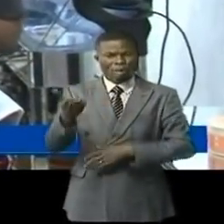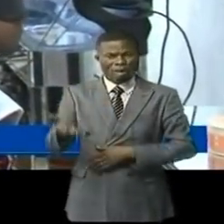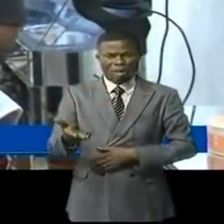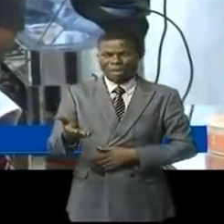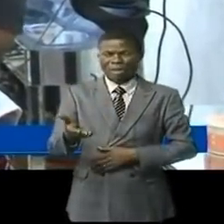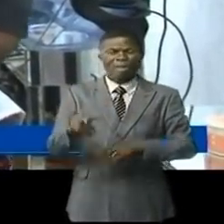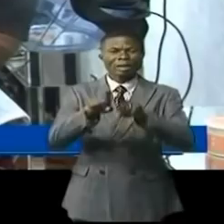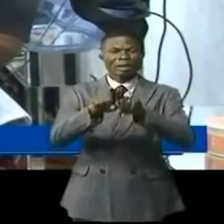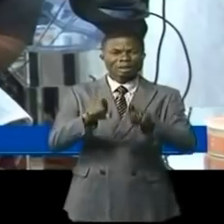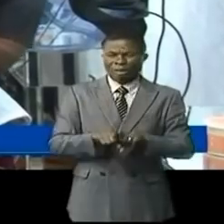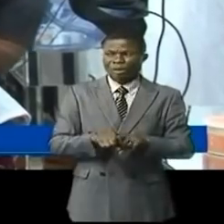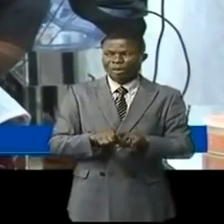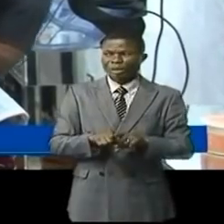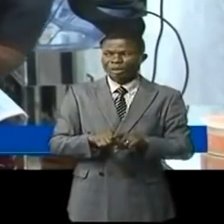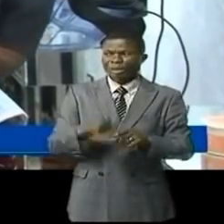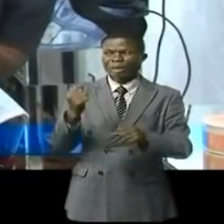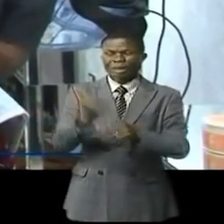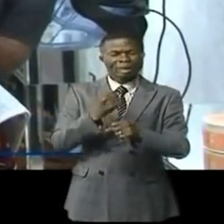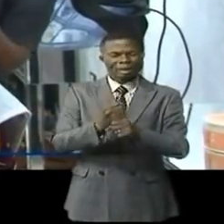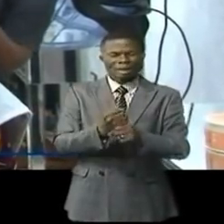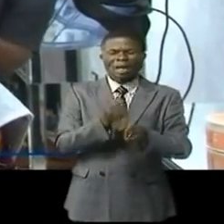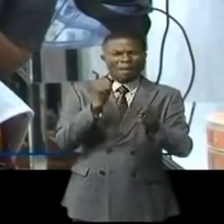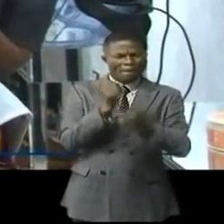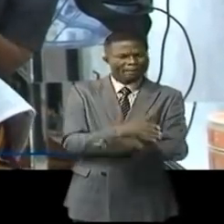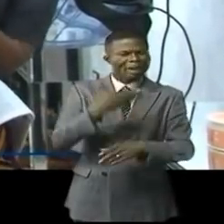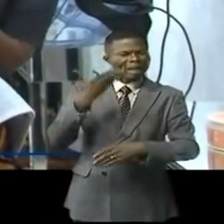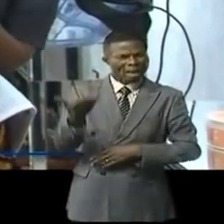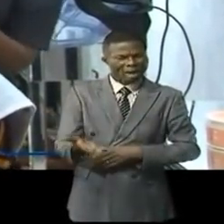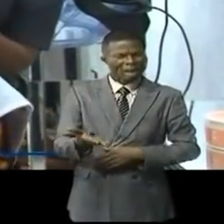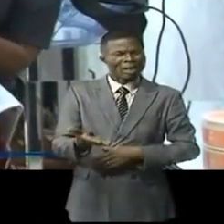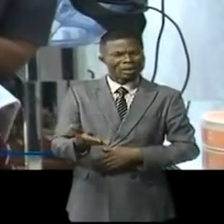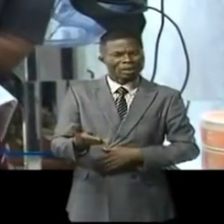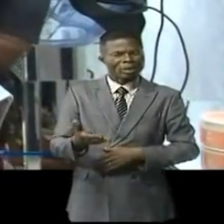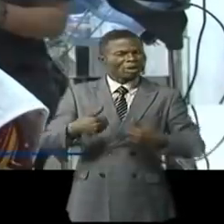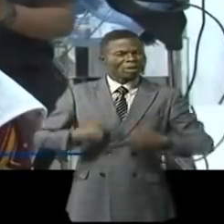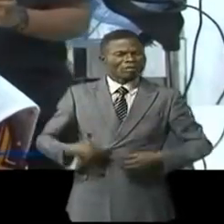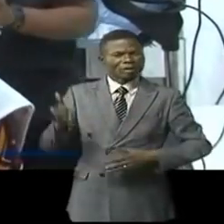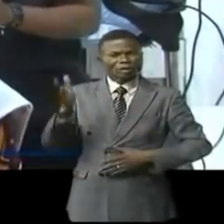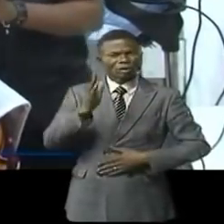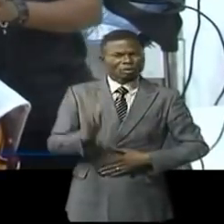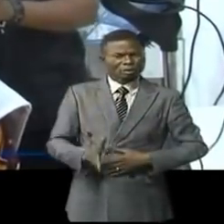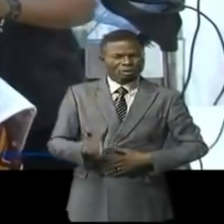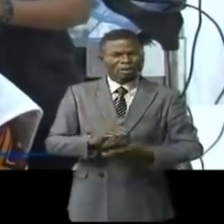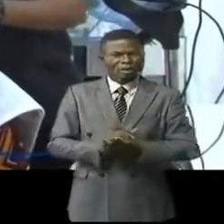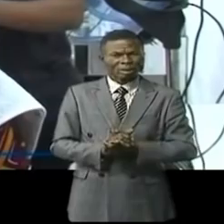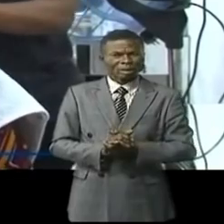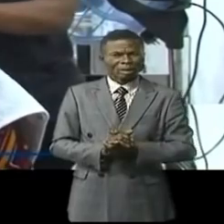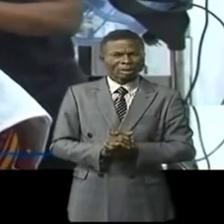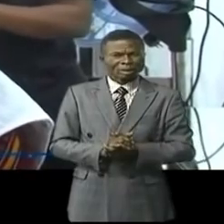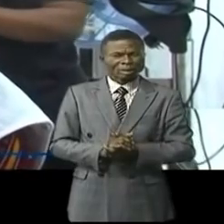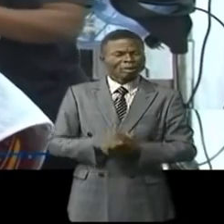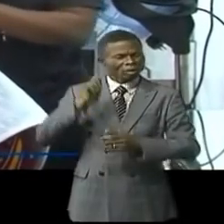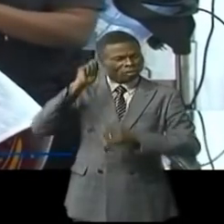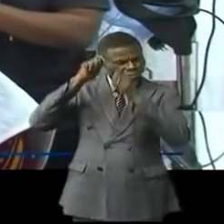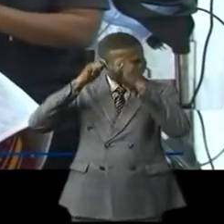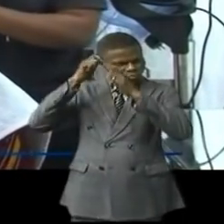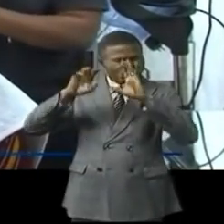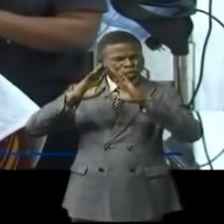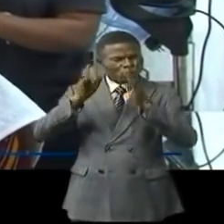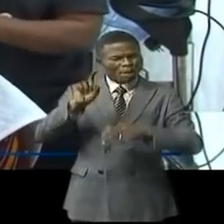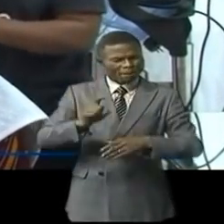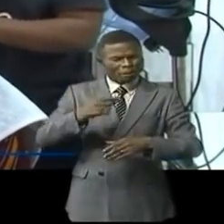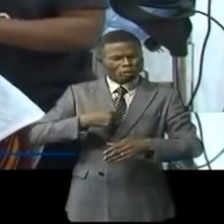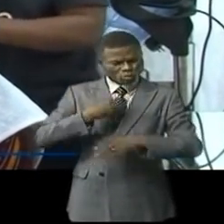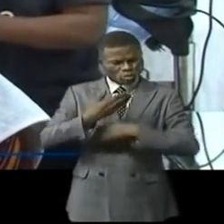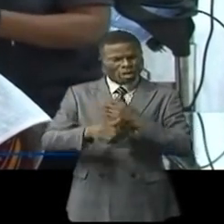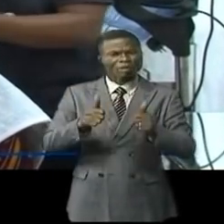Et ils sont toujours aux petits soins du client, donc ici je me sens comme chez moi. Je me coiffe très bien aux petits soins de ce que je désire et